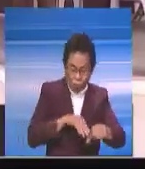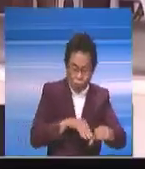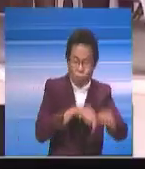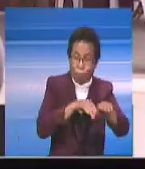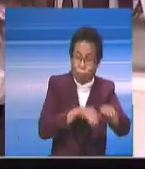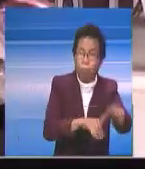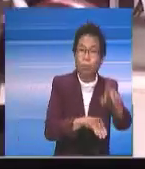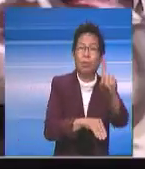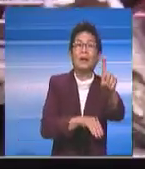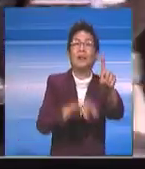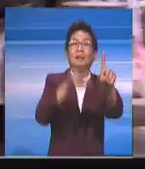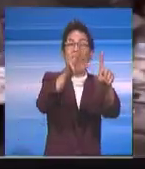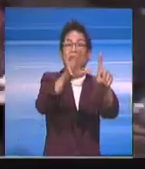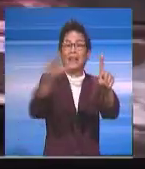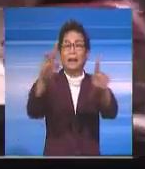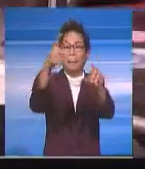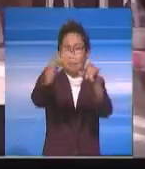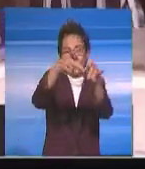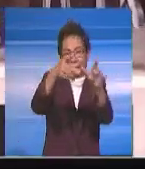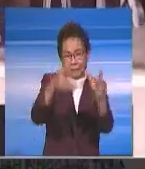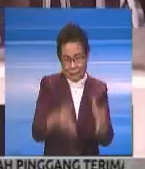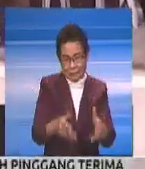seramai 133 peserta.